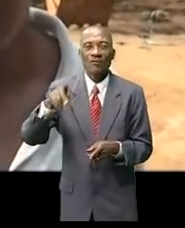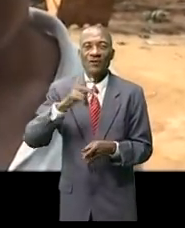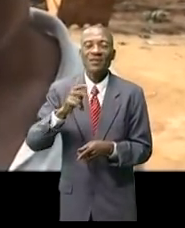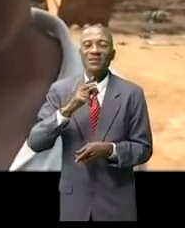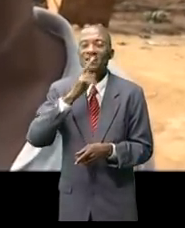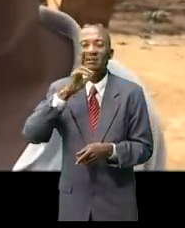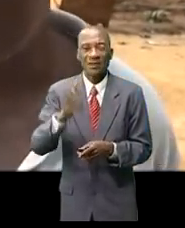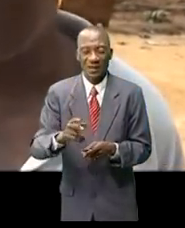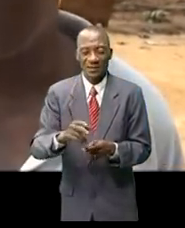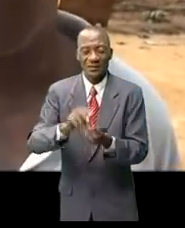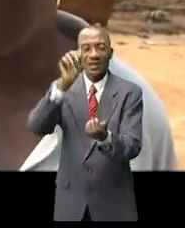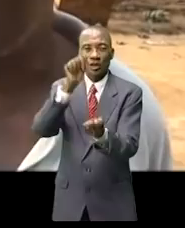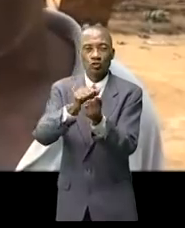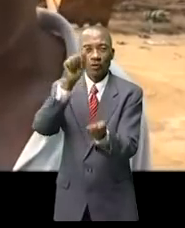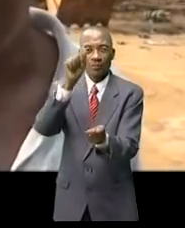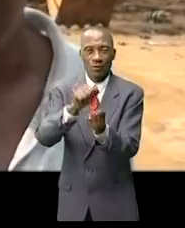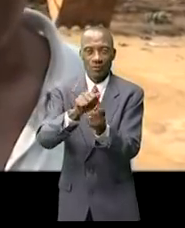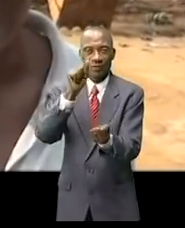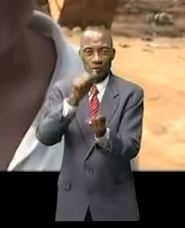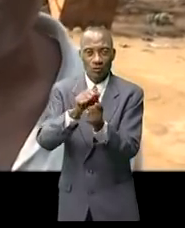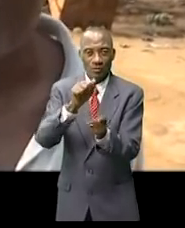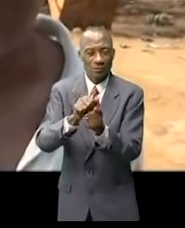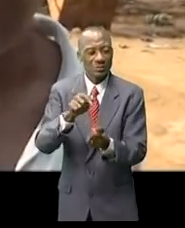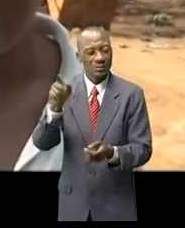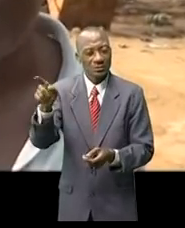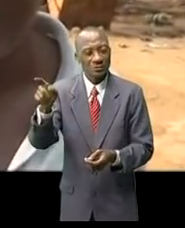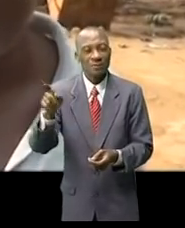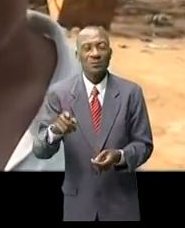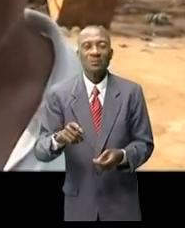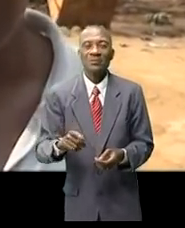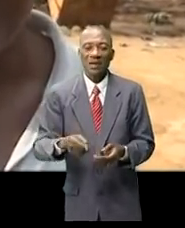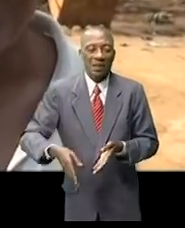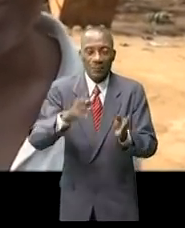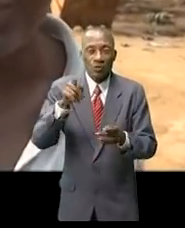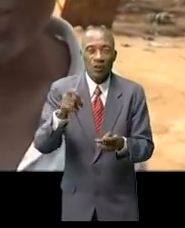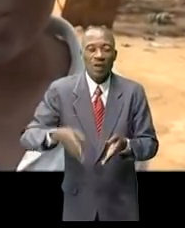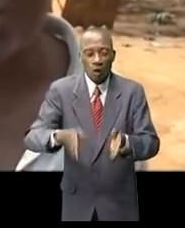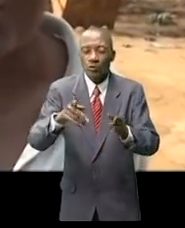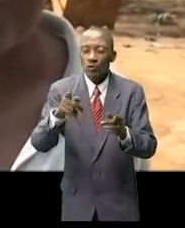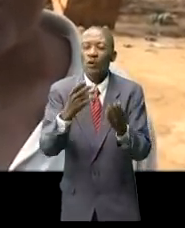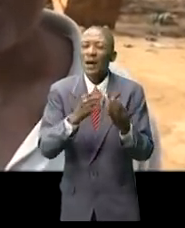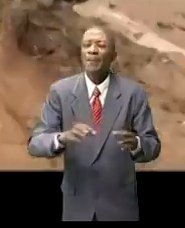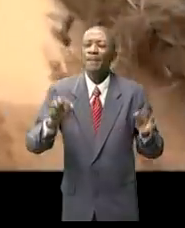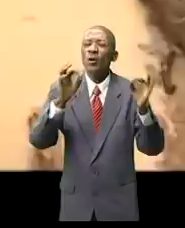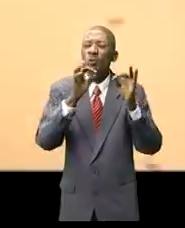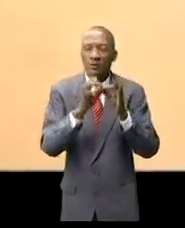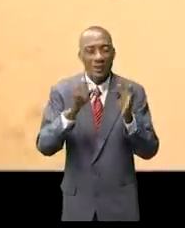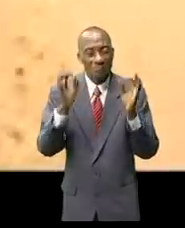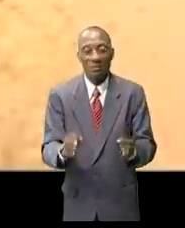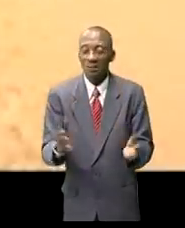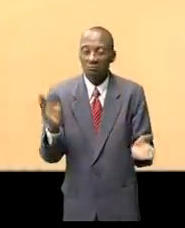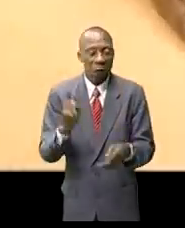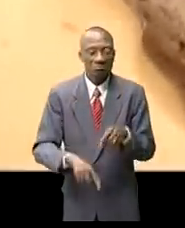sommes à une étape d'abord de réparation du matériel pour la mise en œuvre. Dès que ça répond, nous commençons le bouchage du tronçon. Ici